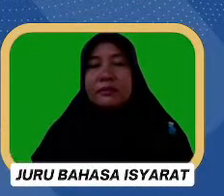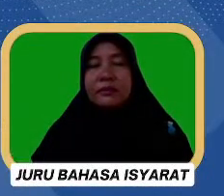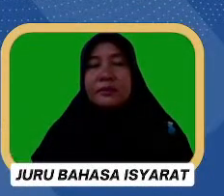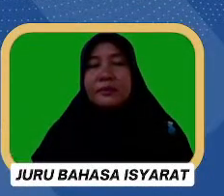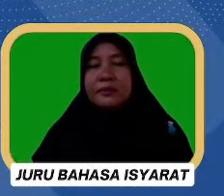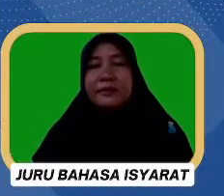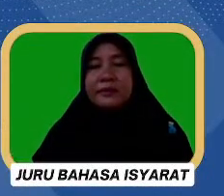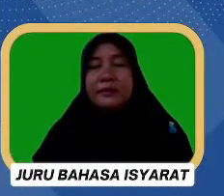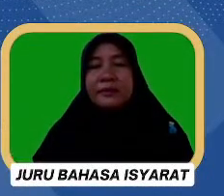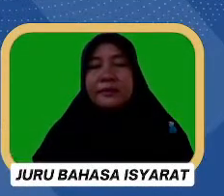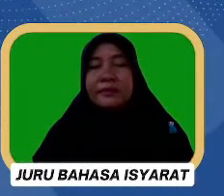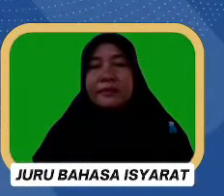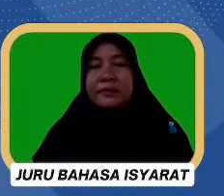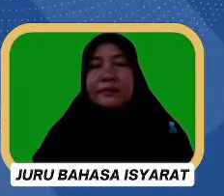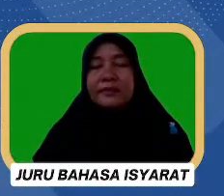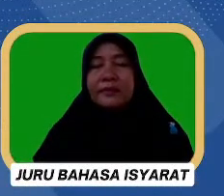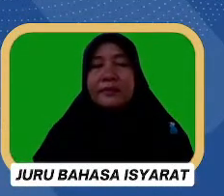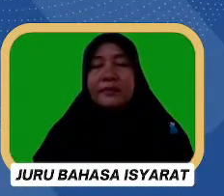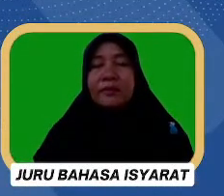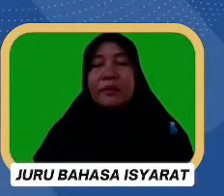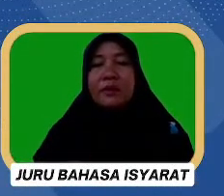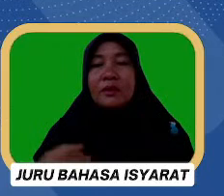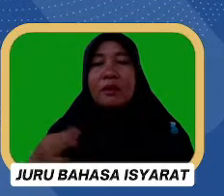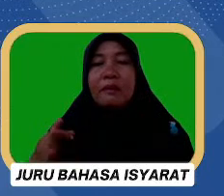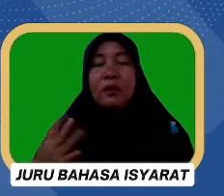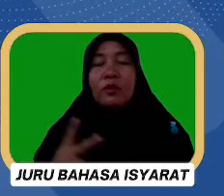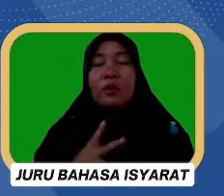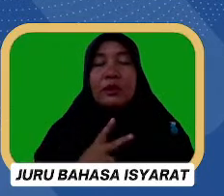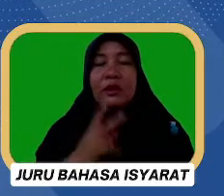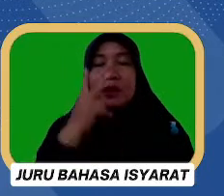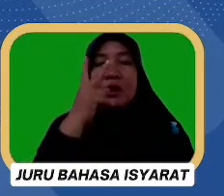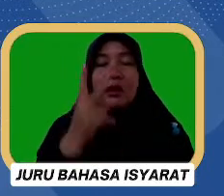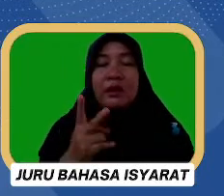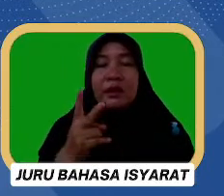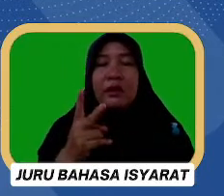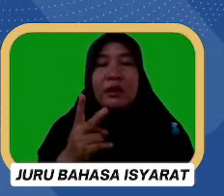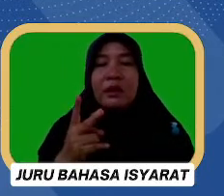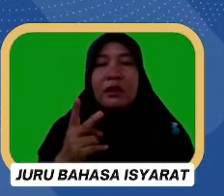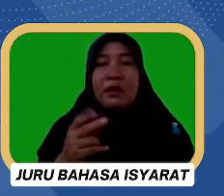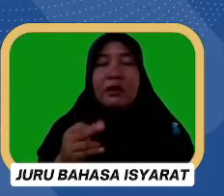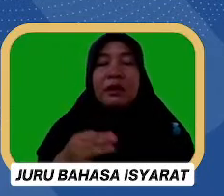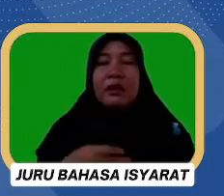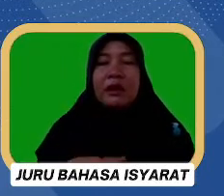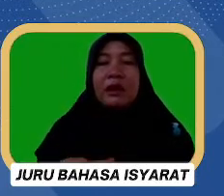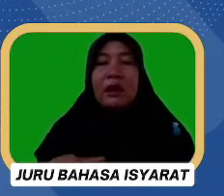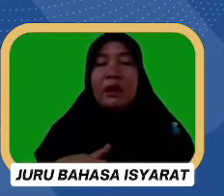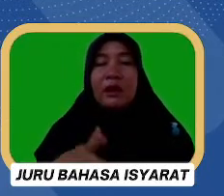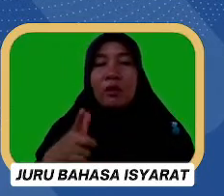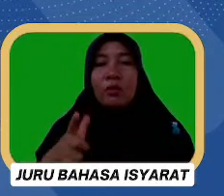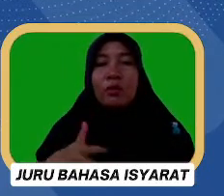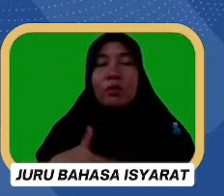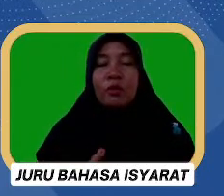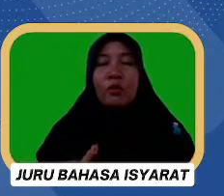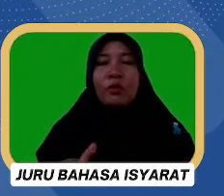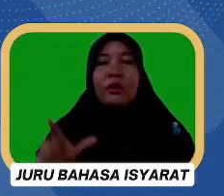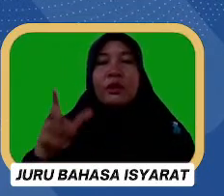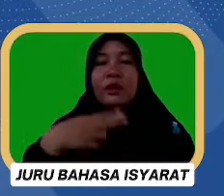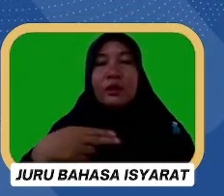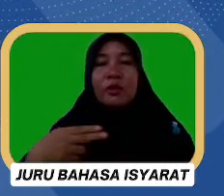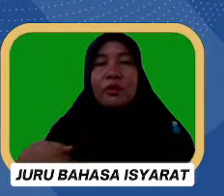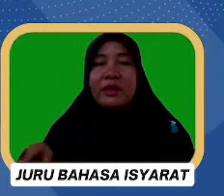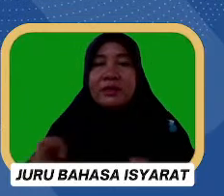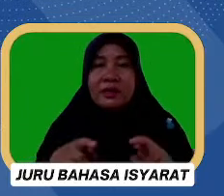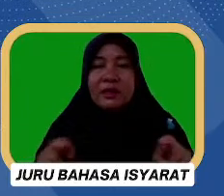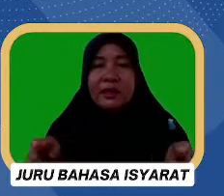Baik, baru saja kita menyaksikan dan menyanyikan lagu Indonesia Raya. Sekalipun kita menyanyikan secara